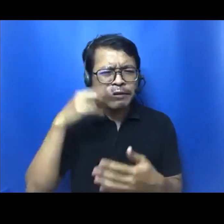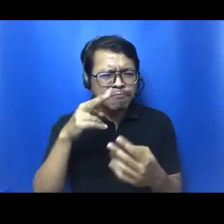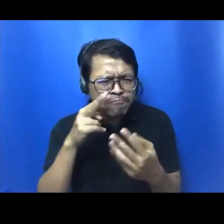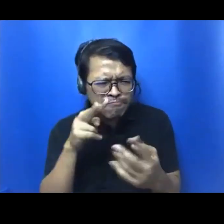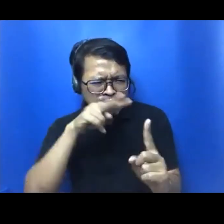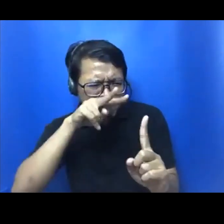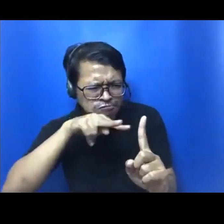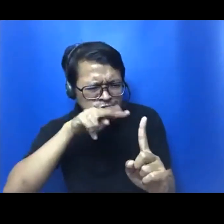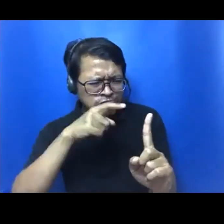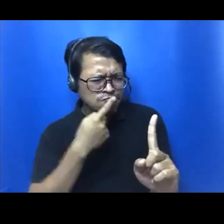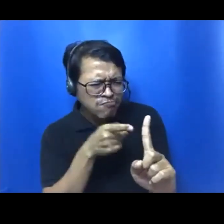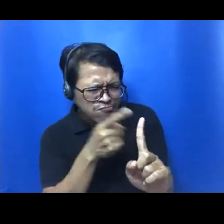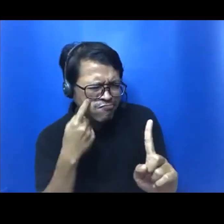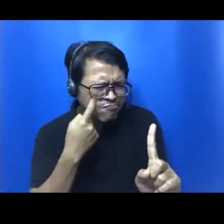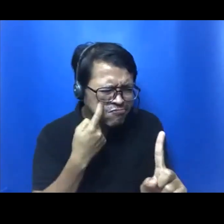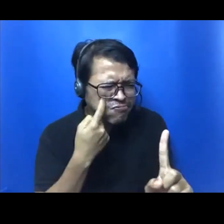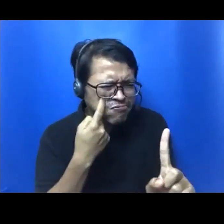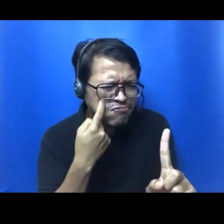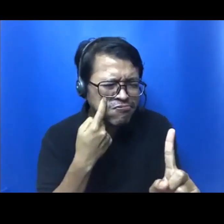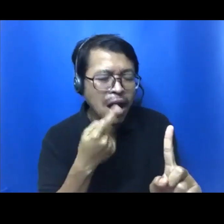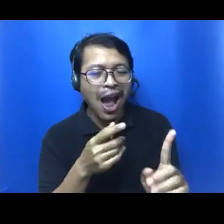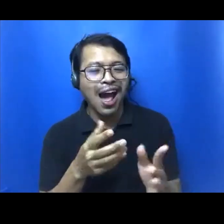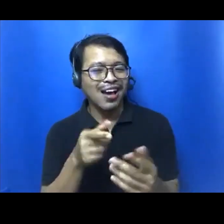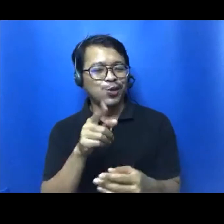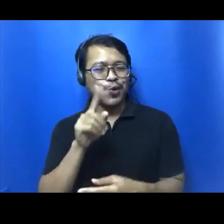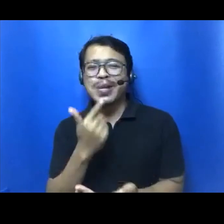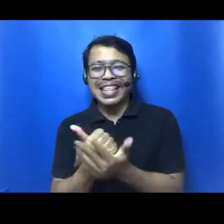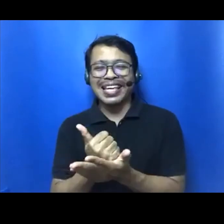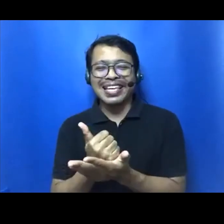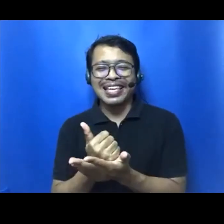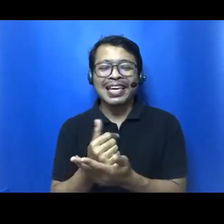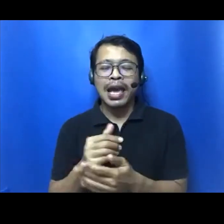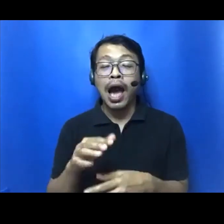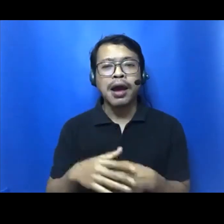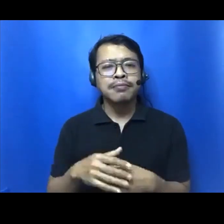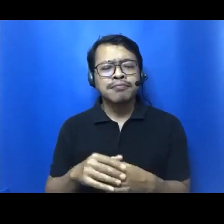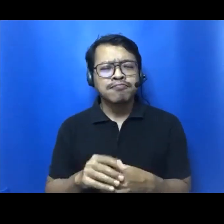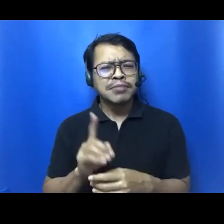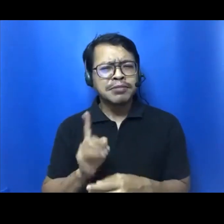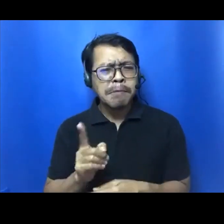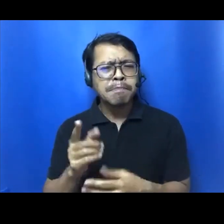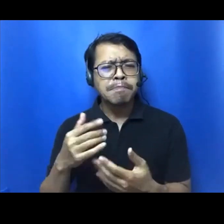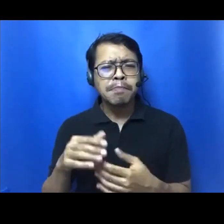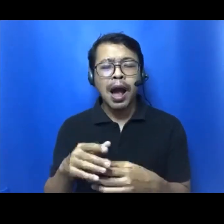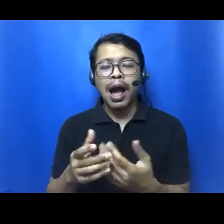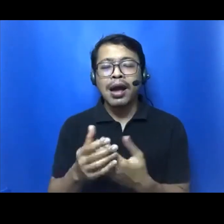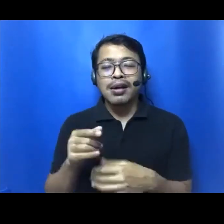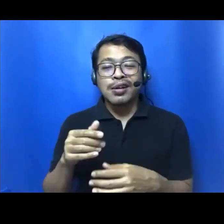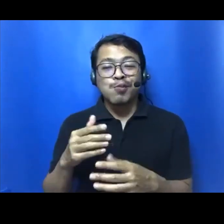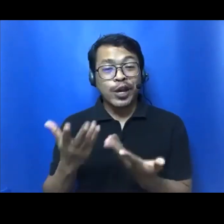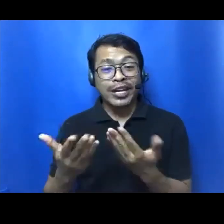akan terjadi banyak jenis-jenis pekerjaan baru yang semula nggak ada. Kalau kita